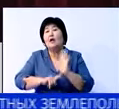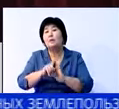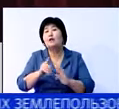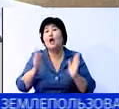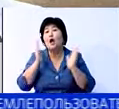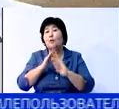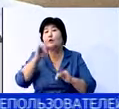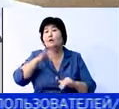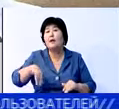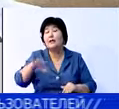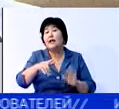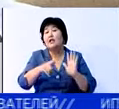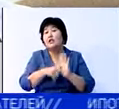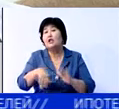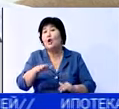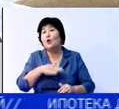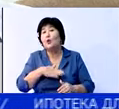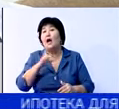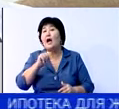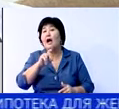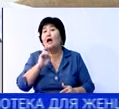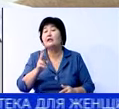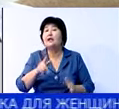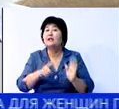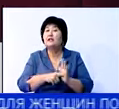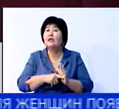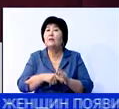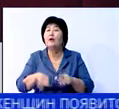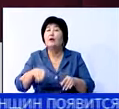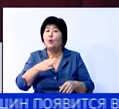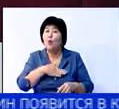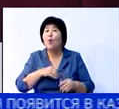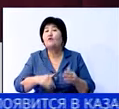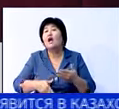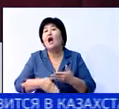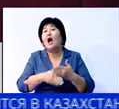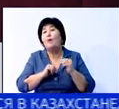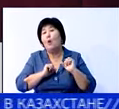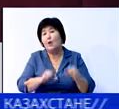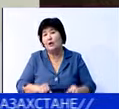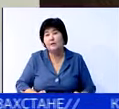мусульман Казахстана, «Жеті рухани қазық» – «Семь духовных опор».